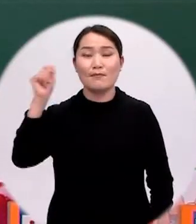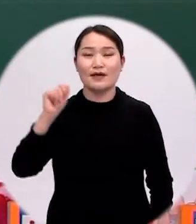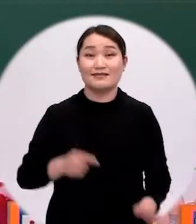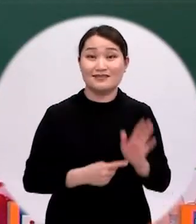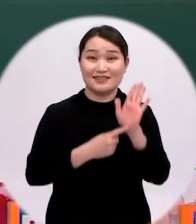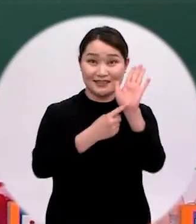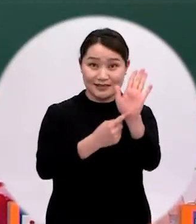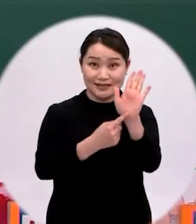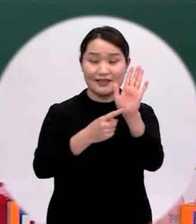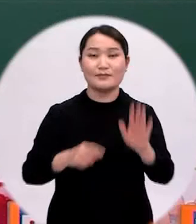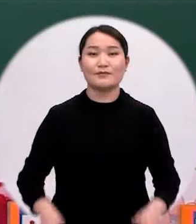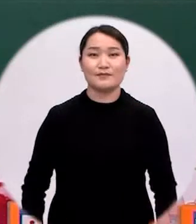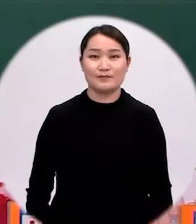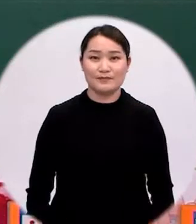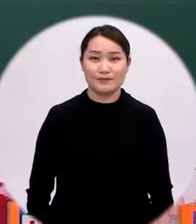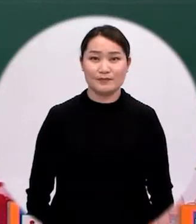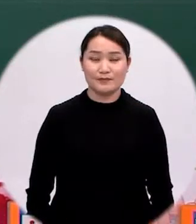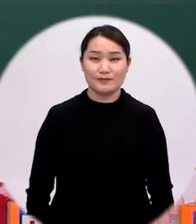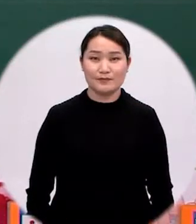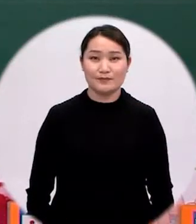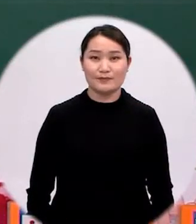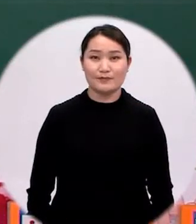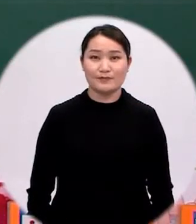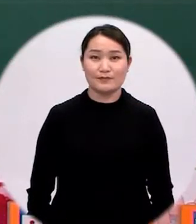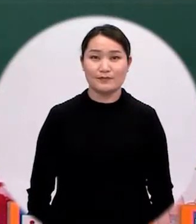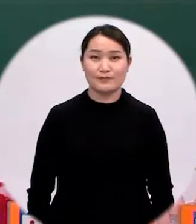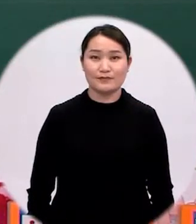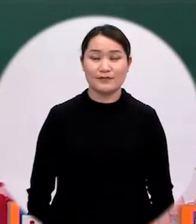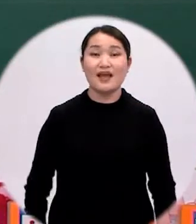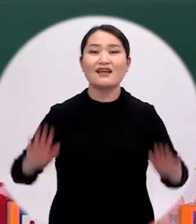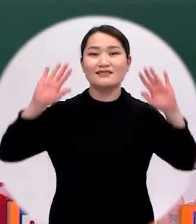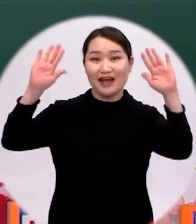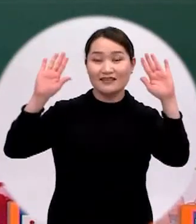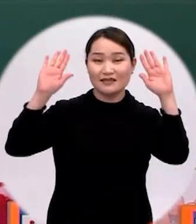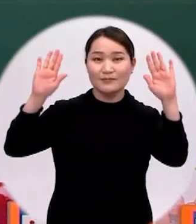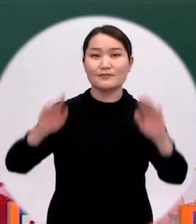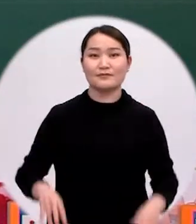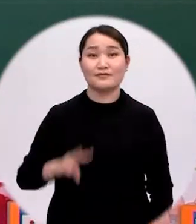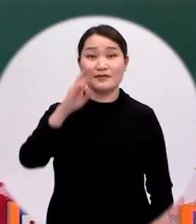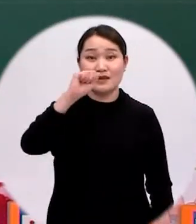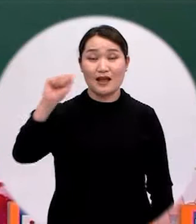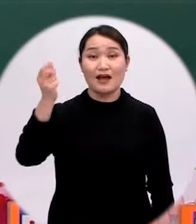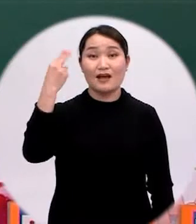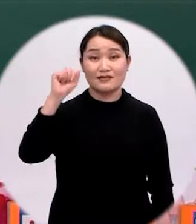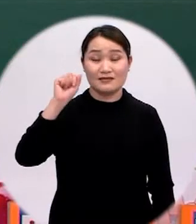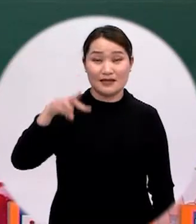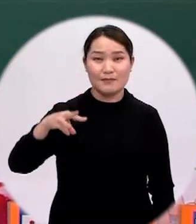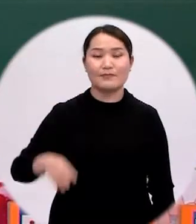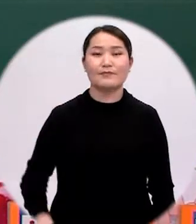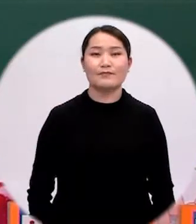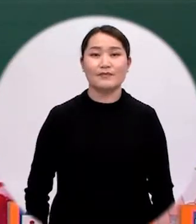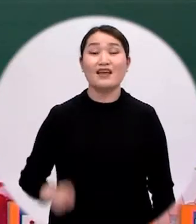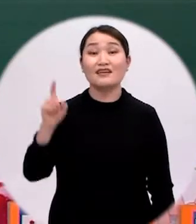тухай гарч байна. Үндэсний их баяр наадам буюу бид нар наадам гэж нэрлэдэг. 7